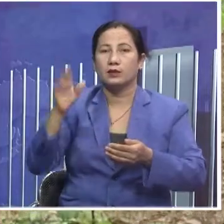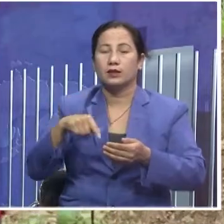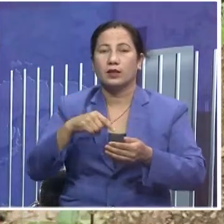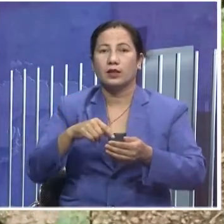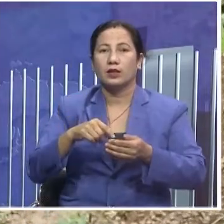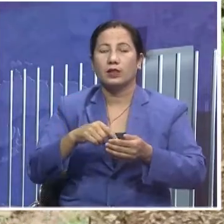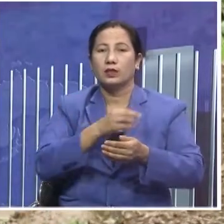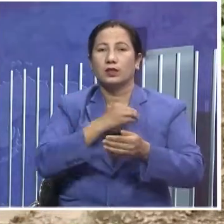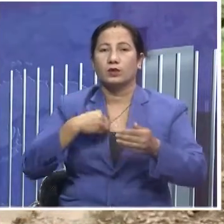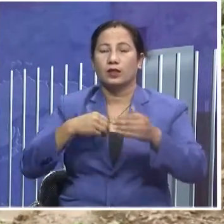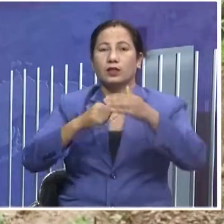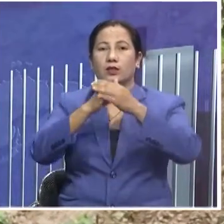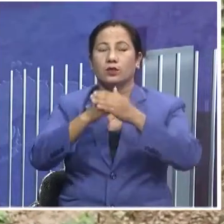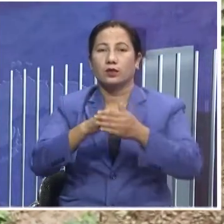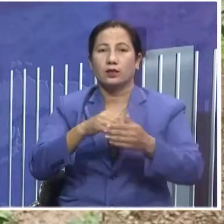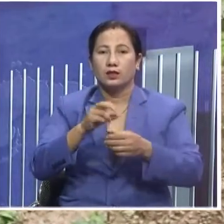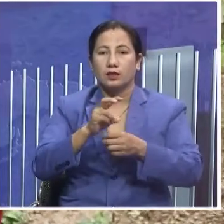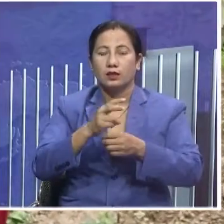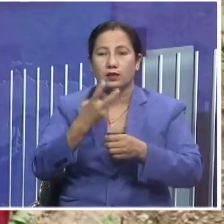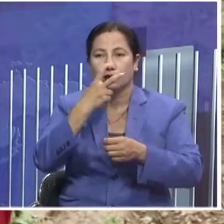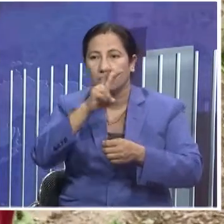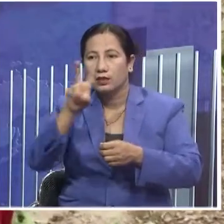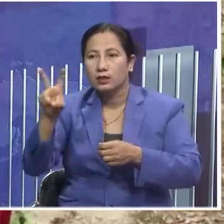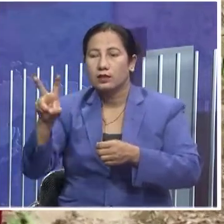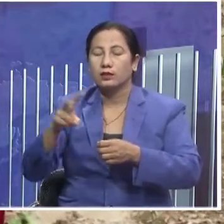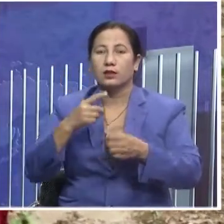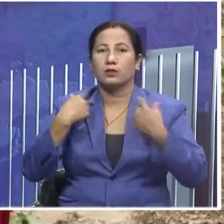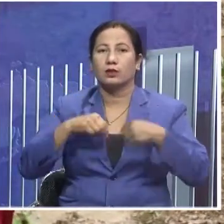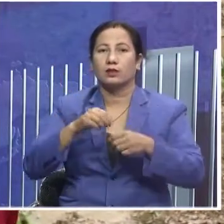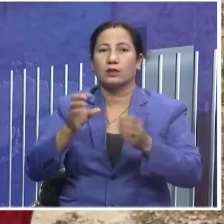इन्चार्ज भूमा ओली, कमल खड्का सहितको स्वास्थ्यकर्मीको